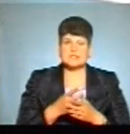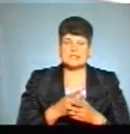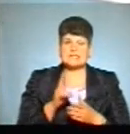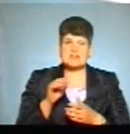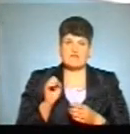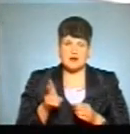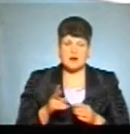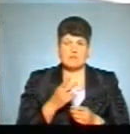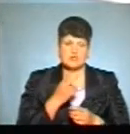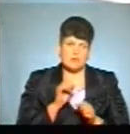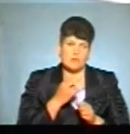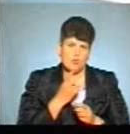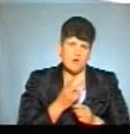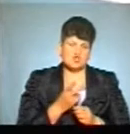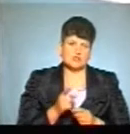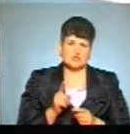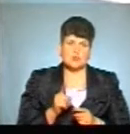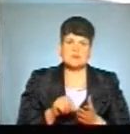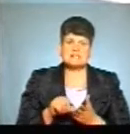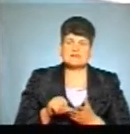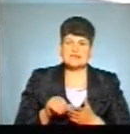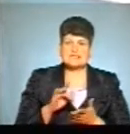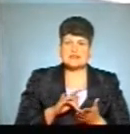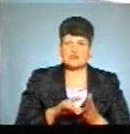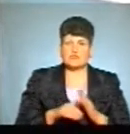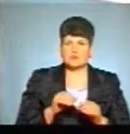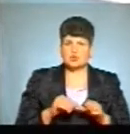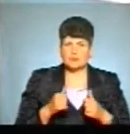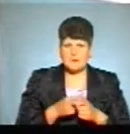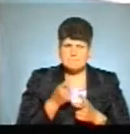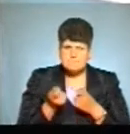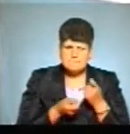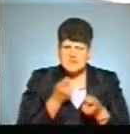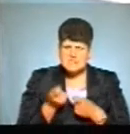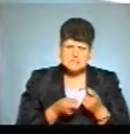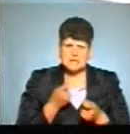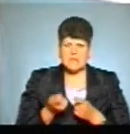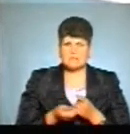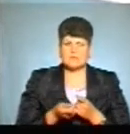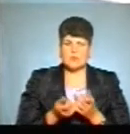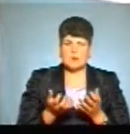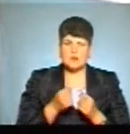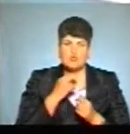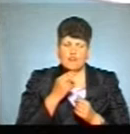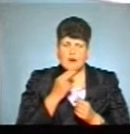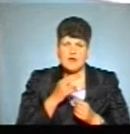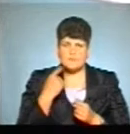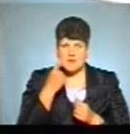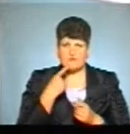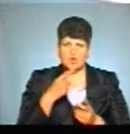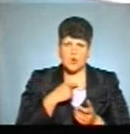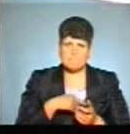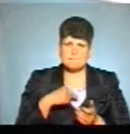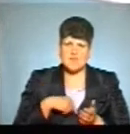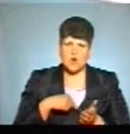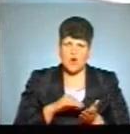відмовах, можна побачити, що представники Центральної виборчої комісії прискіпливо брали до уваги автобіографії, і